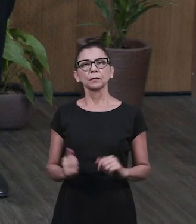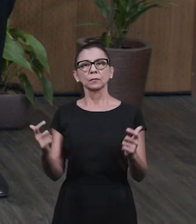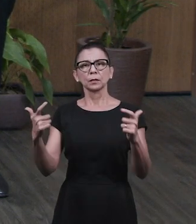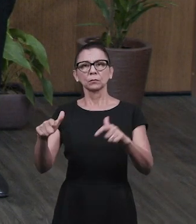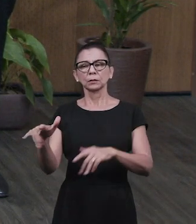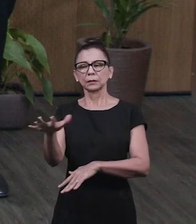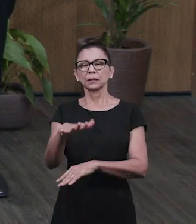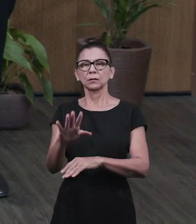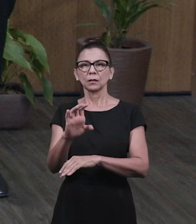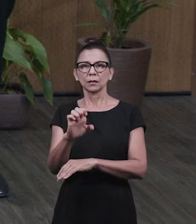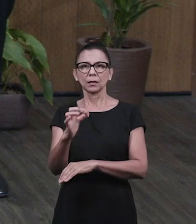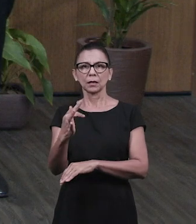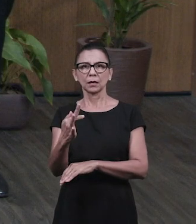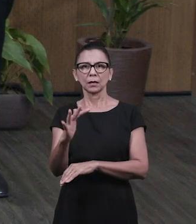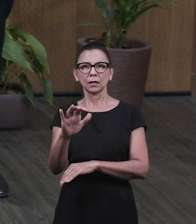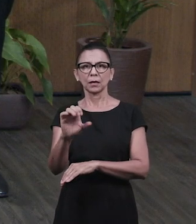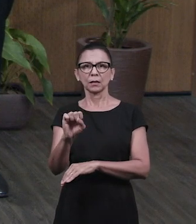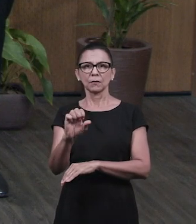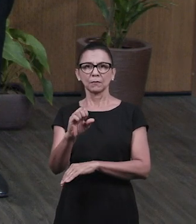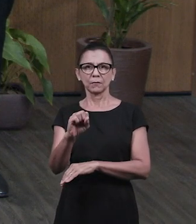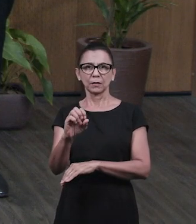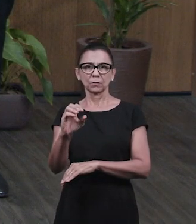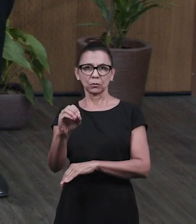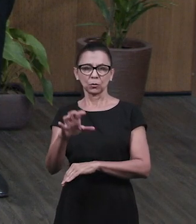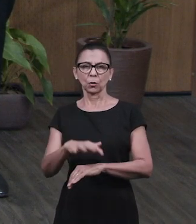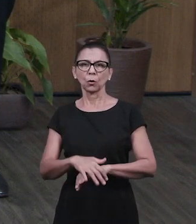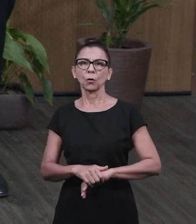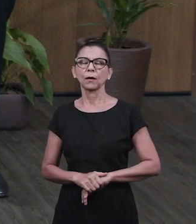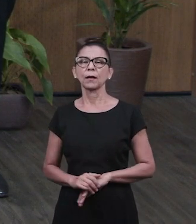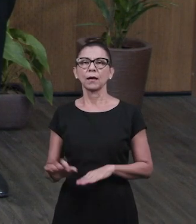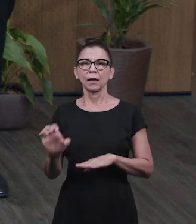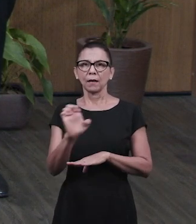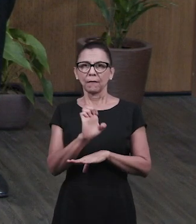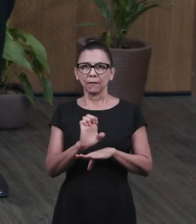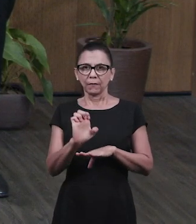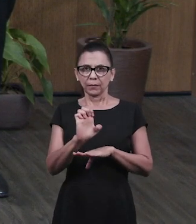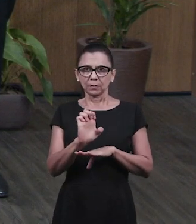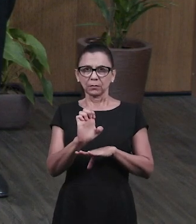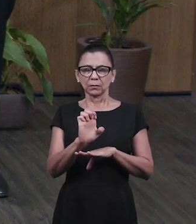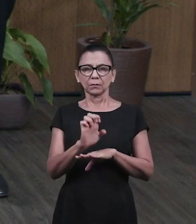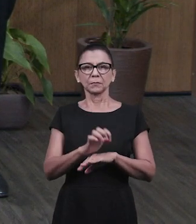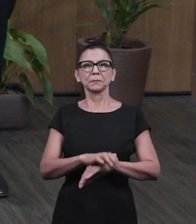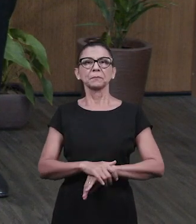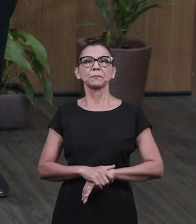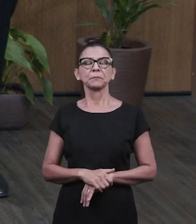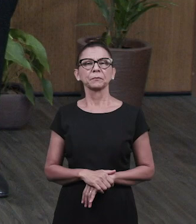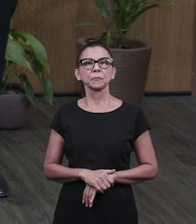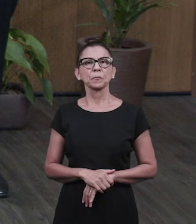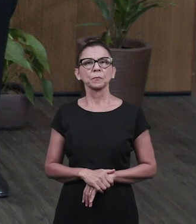des personnes qui, même connaissant déjà l'évangile du Seigneur Jésus,